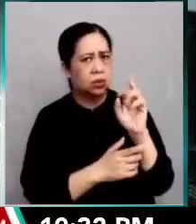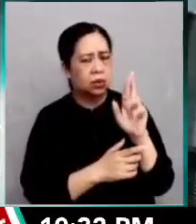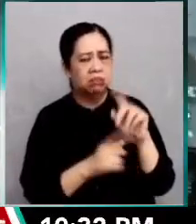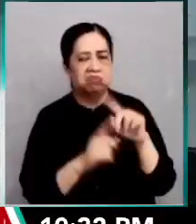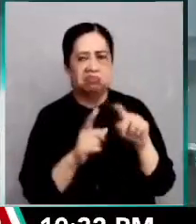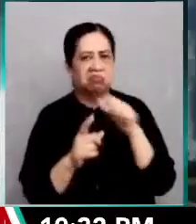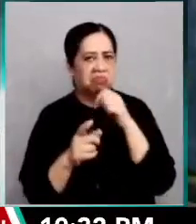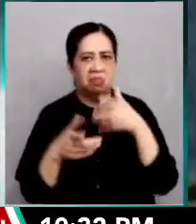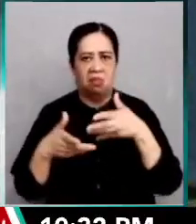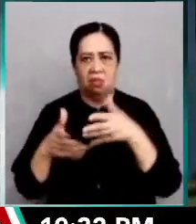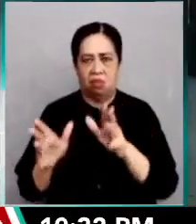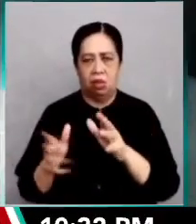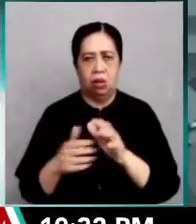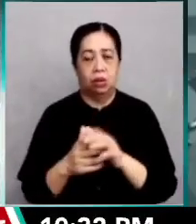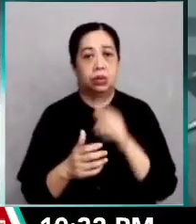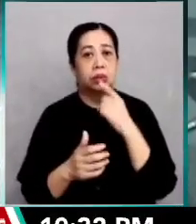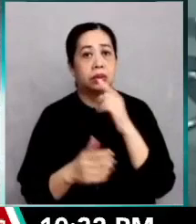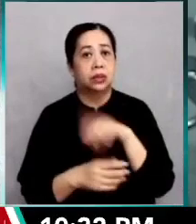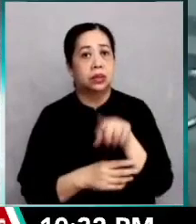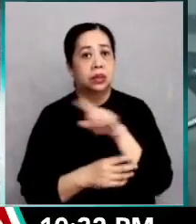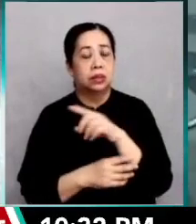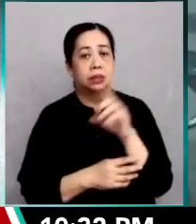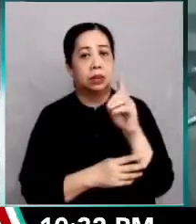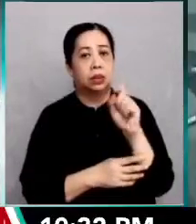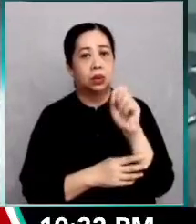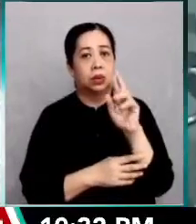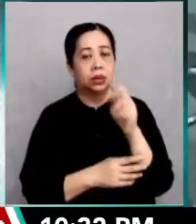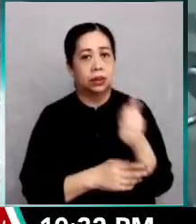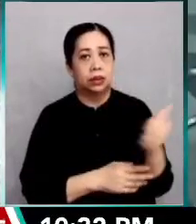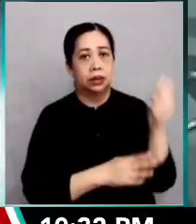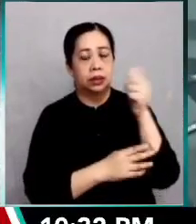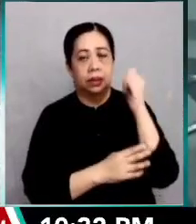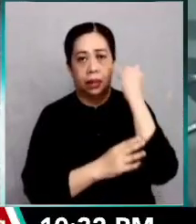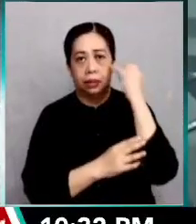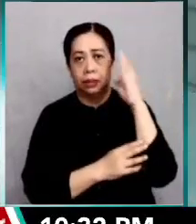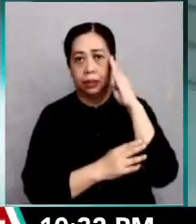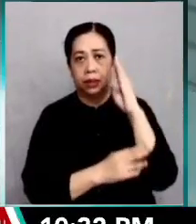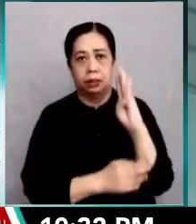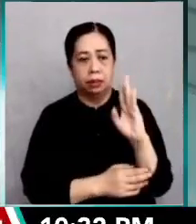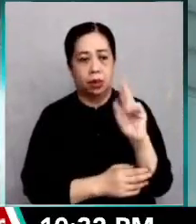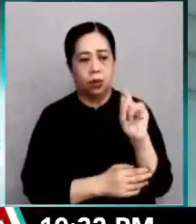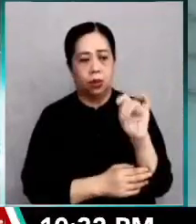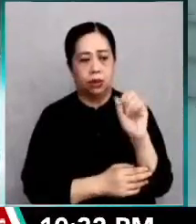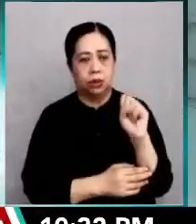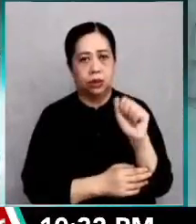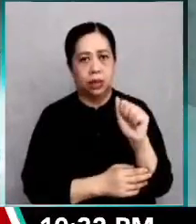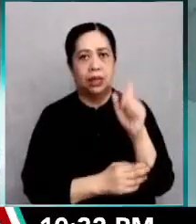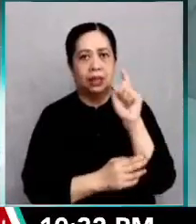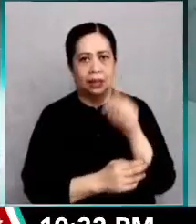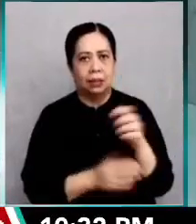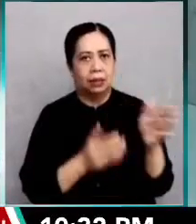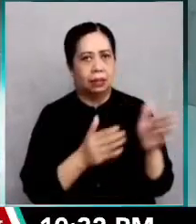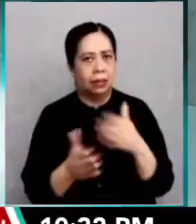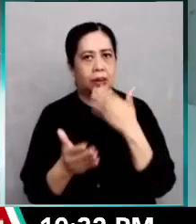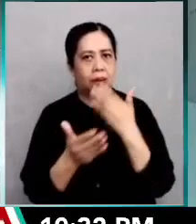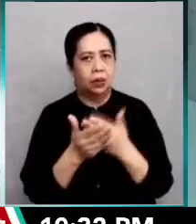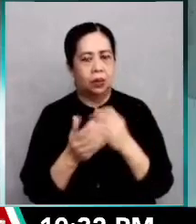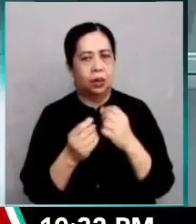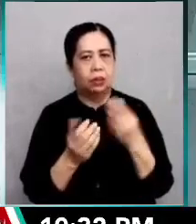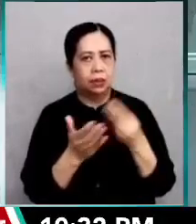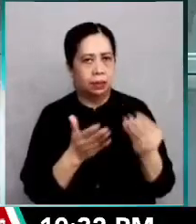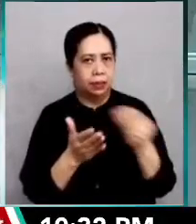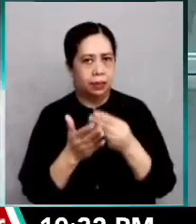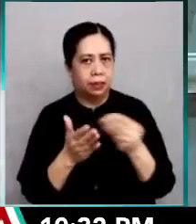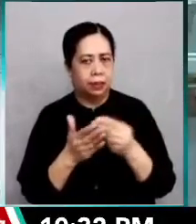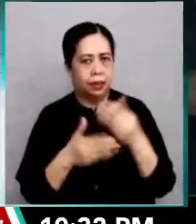pinayagan. Sabi naman ni Transportation Secretary Jaime Bautista, dapat kinaplanong mabuti ang mga procurement. Bago pa raw